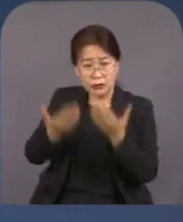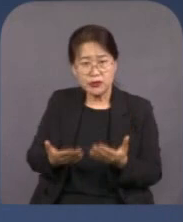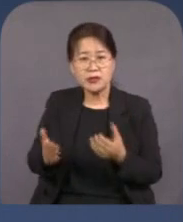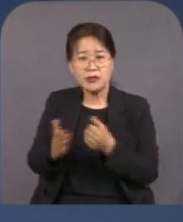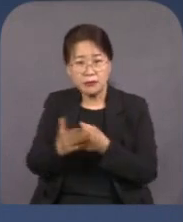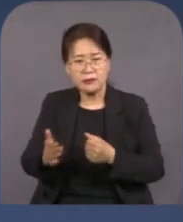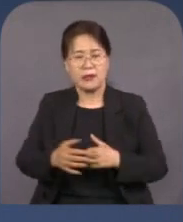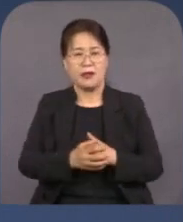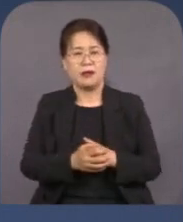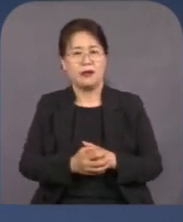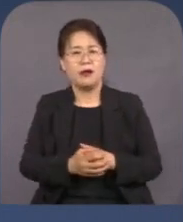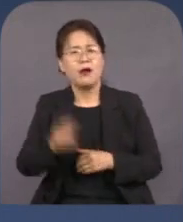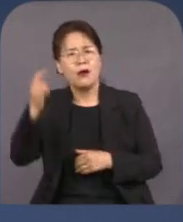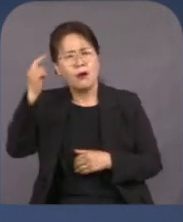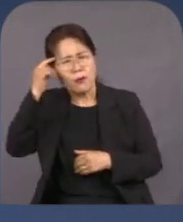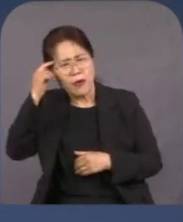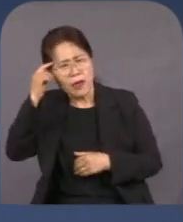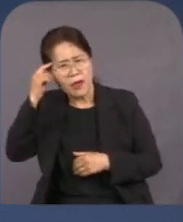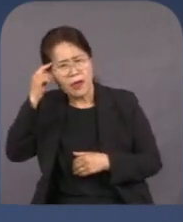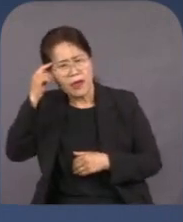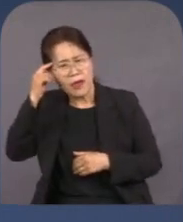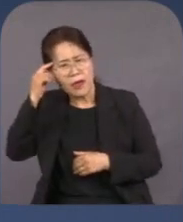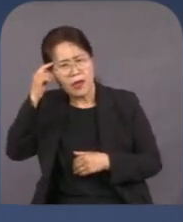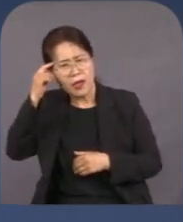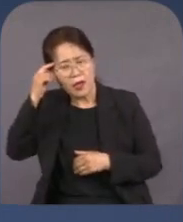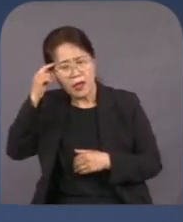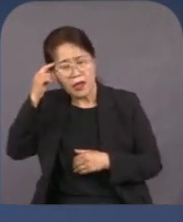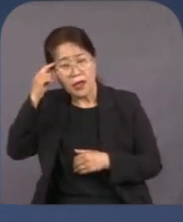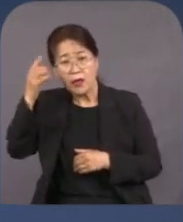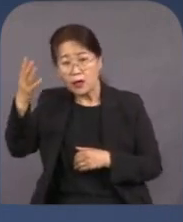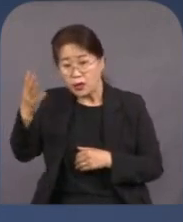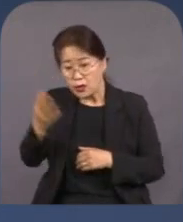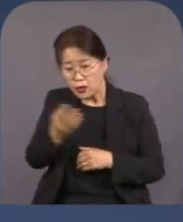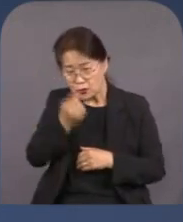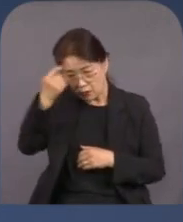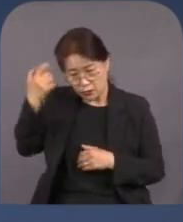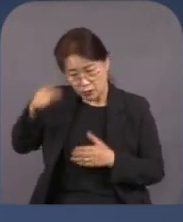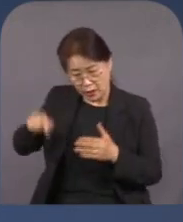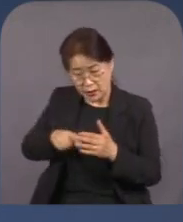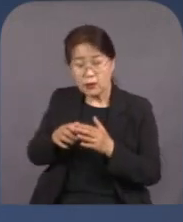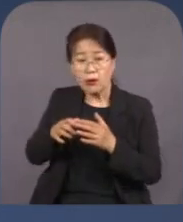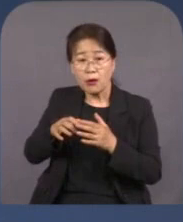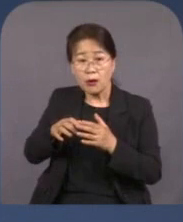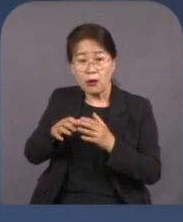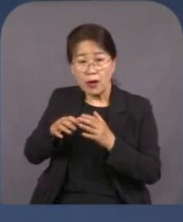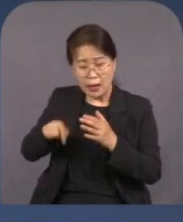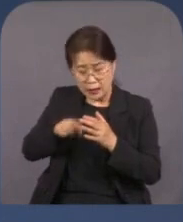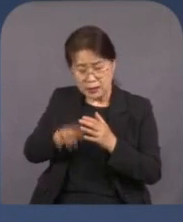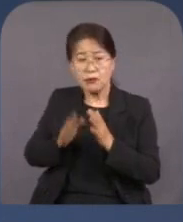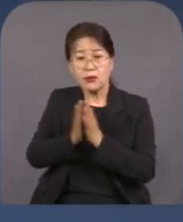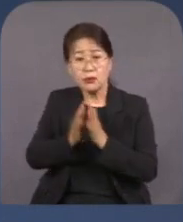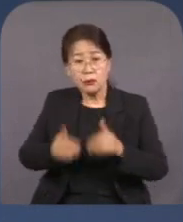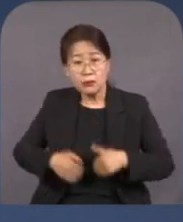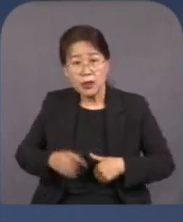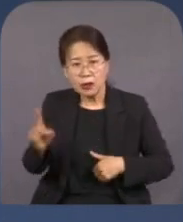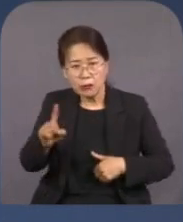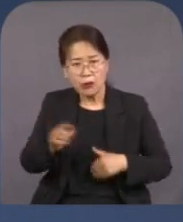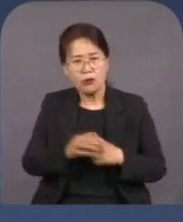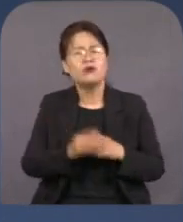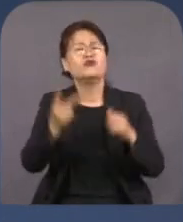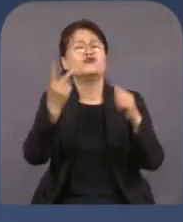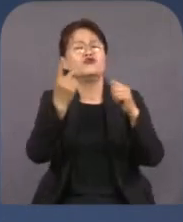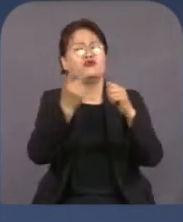자 왜 우리는 성경 안에서 기도를 해야 되는가 두 번째입니다 두 번째는 뭐냐 그러면